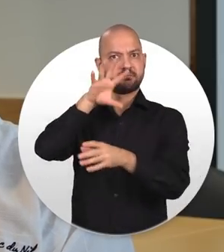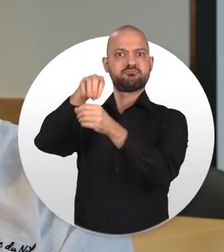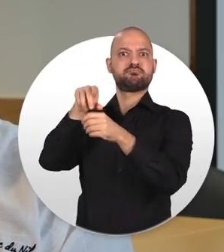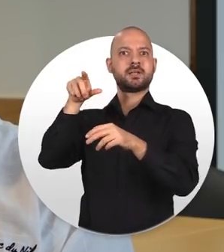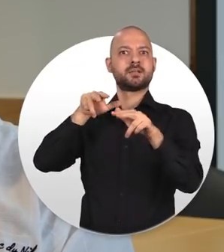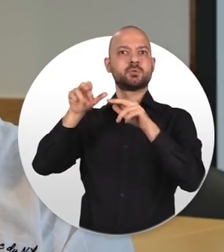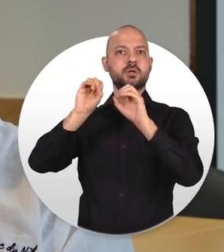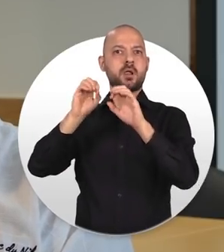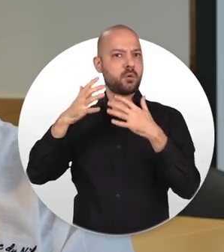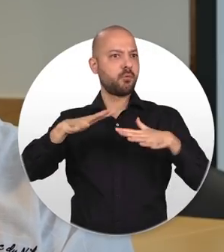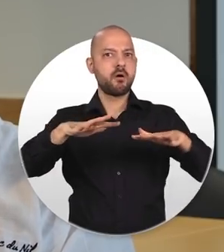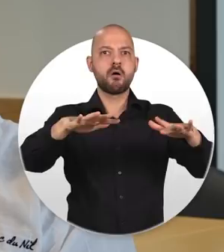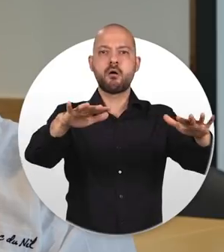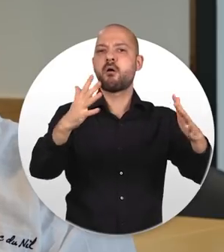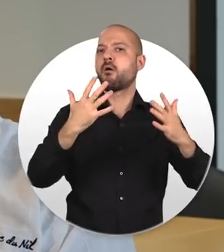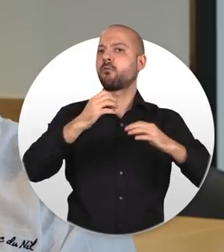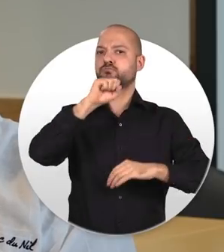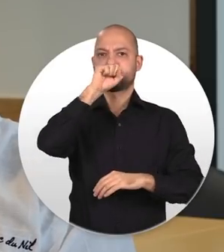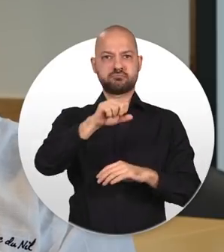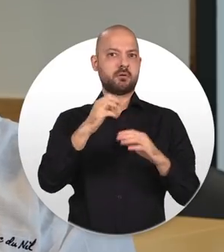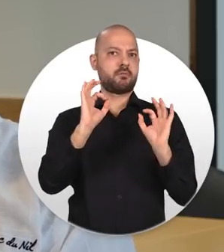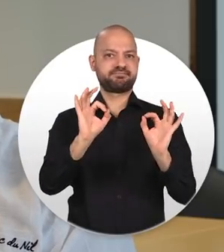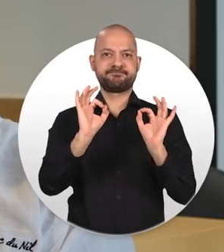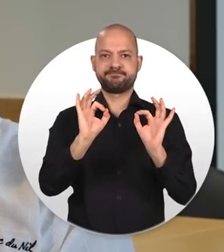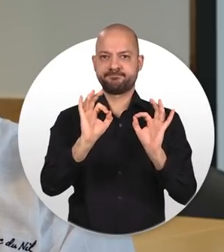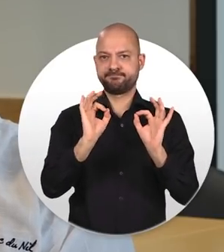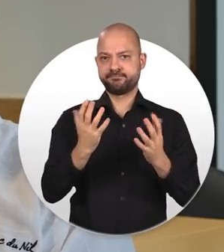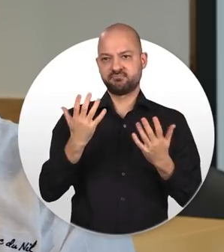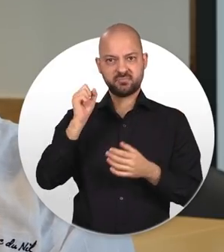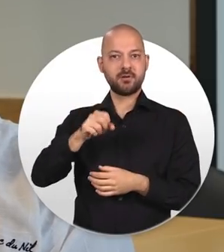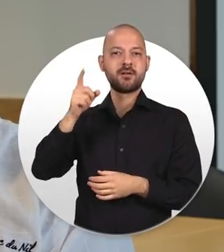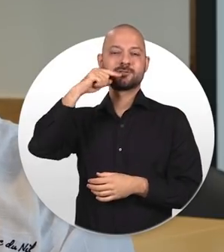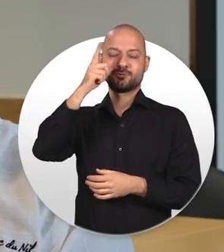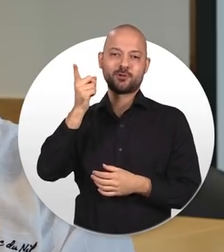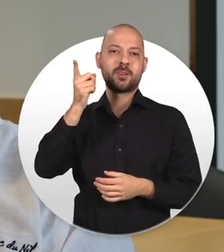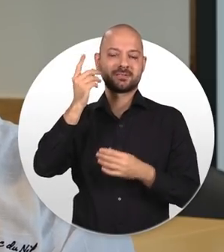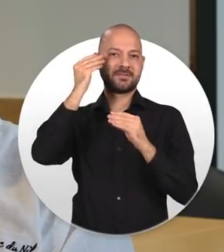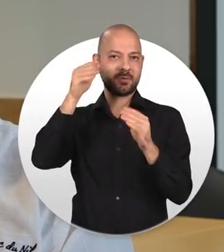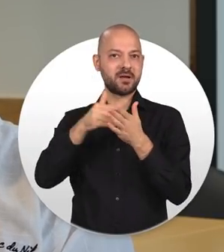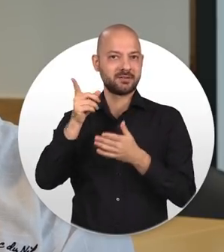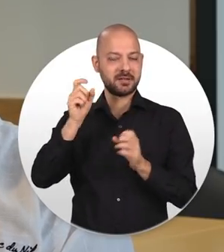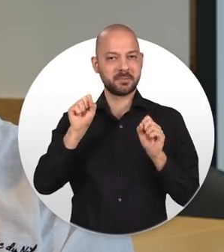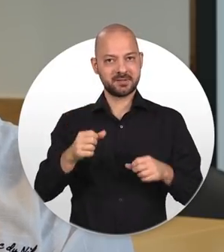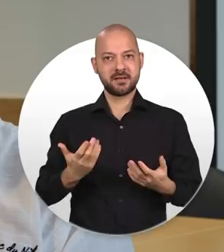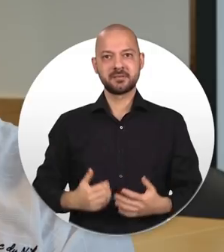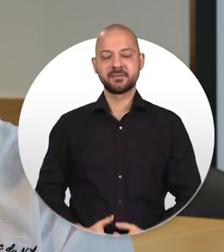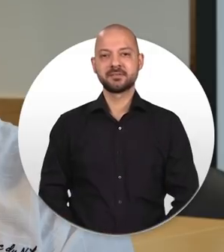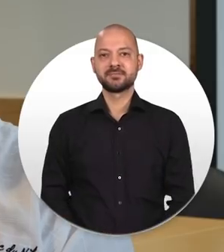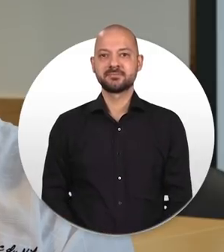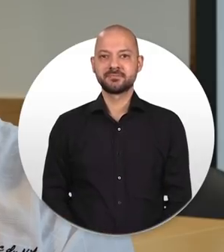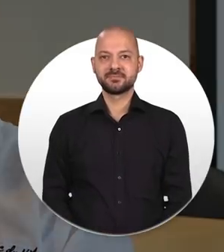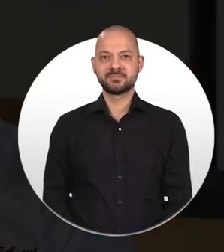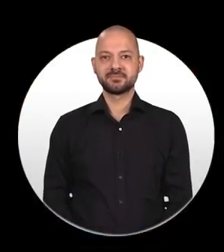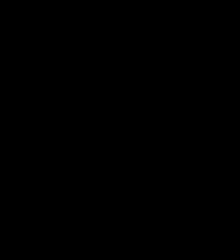All an der Regierungserklärung drastung, wird dann immer mehr populär und das ist etwas, worüber ihn für Handicap ganz sicher hilfreich kann